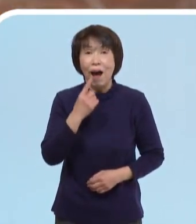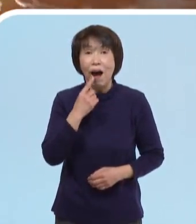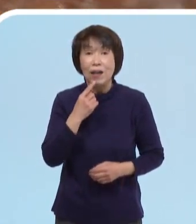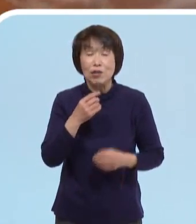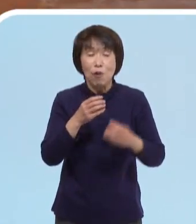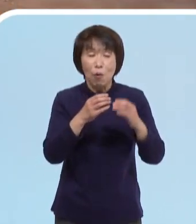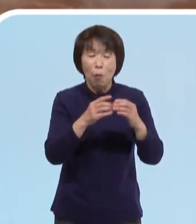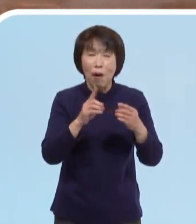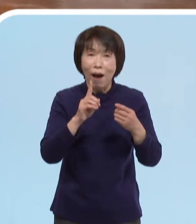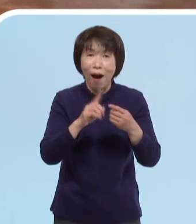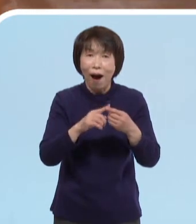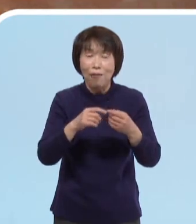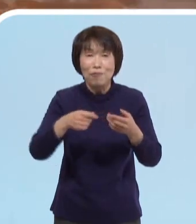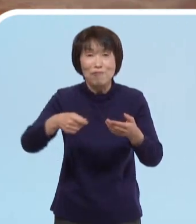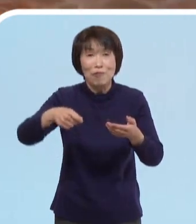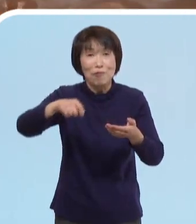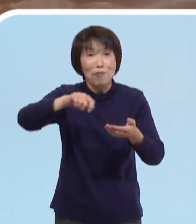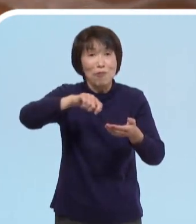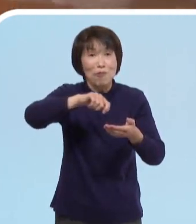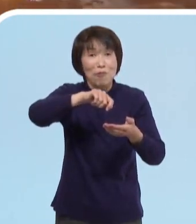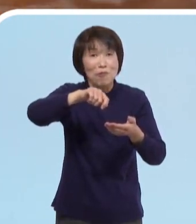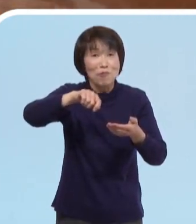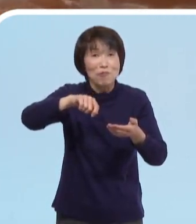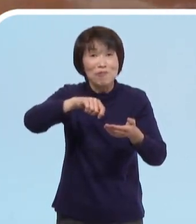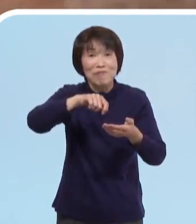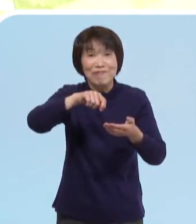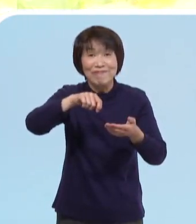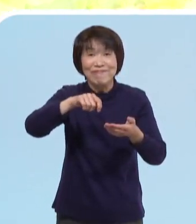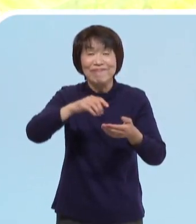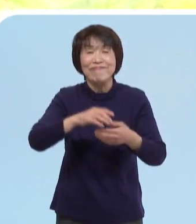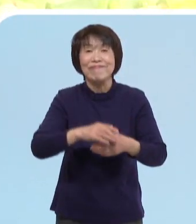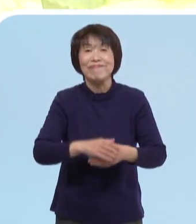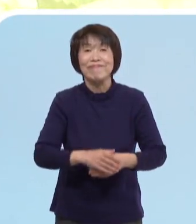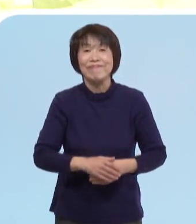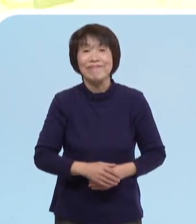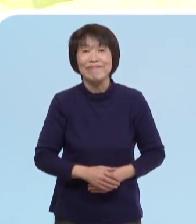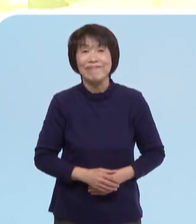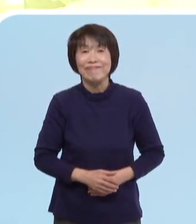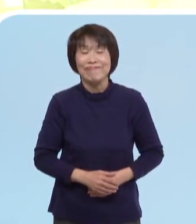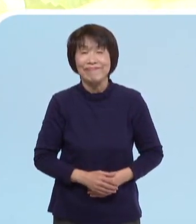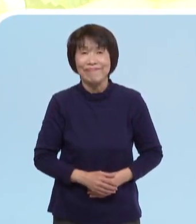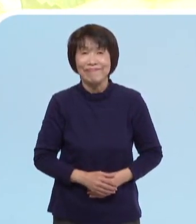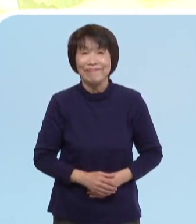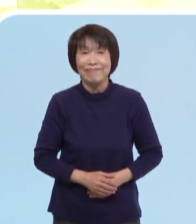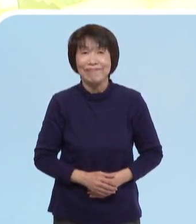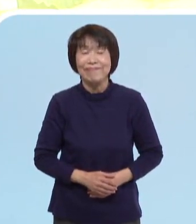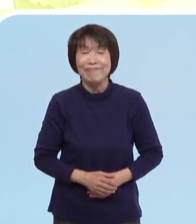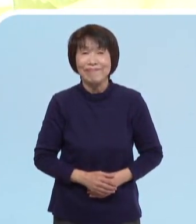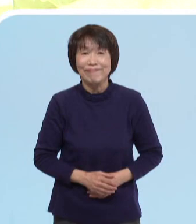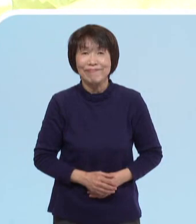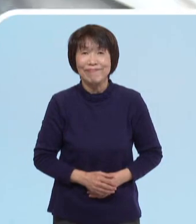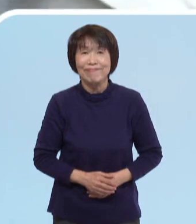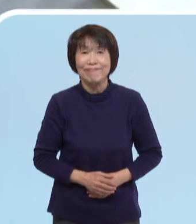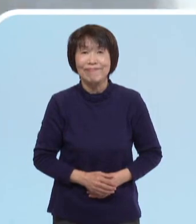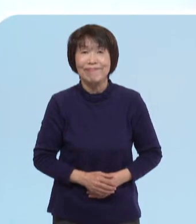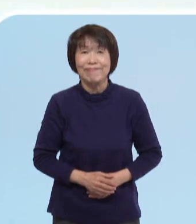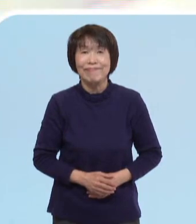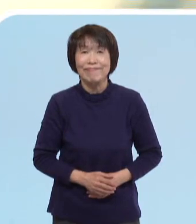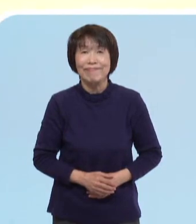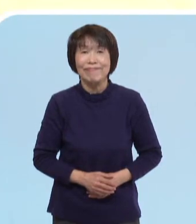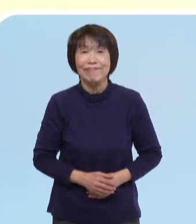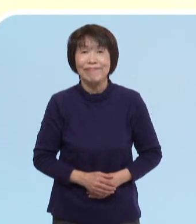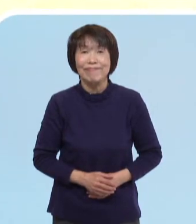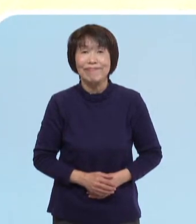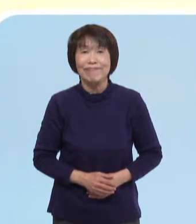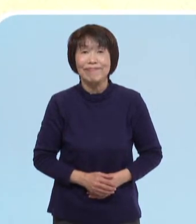味付けはコロッケとの相性が抜群な料理長特製のデミグラスソース。濃厚でクリーミ